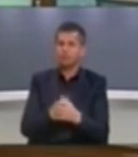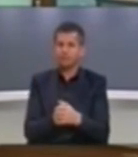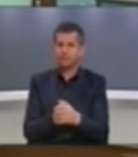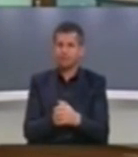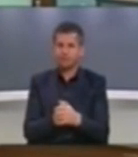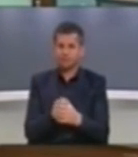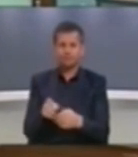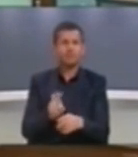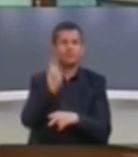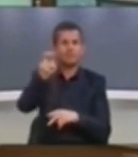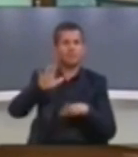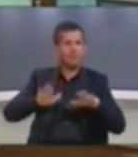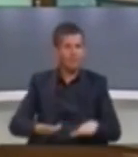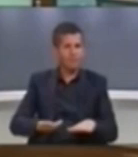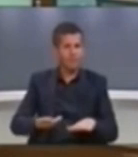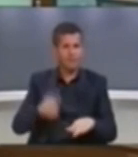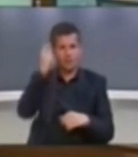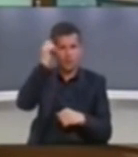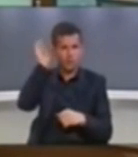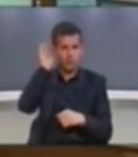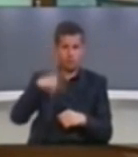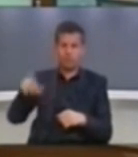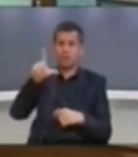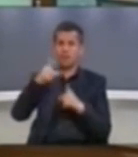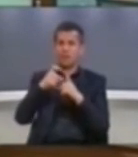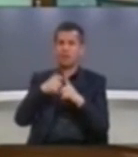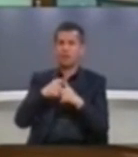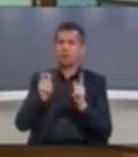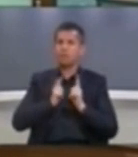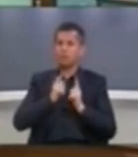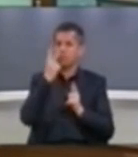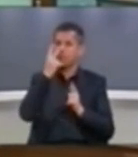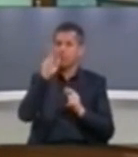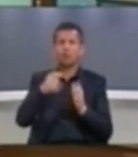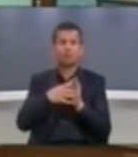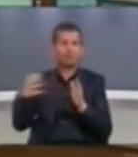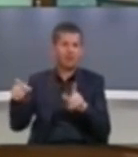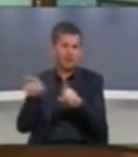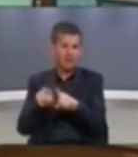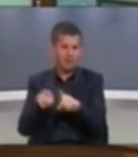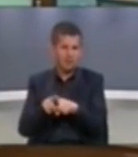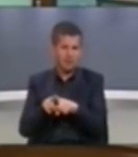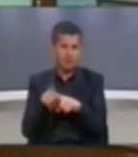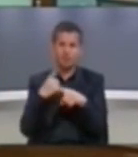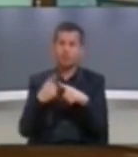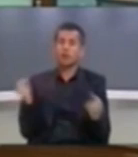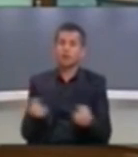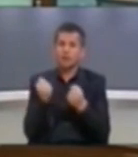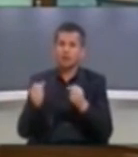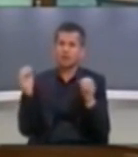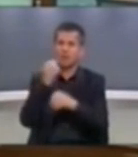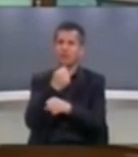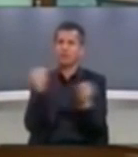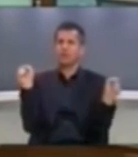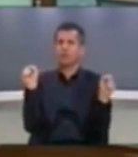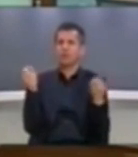uljen e karrigën e kryeministrit, të paktën elektorati i LDK-s kanë pritur që Mustafa ta mbajë qendrimin e njëjtë për shikun dhe të angazhohet në çlirimin e shtetit